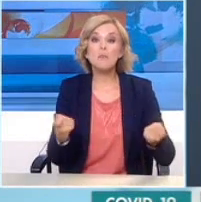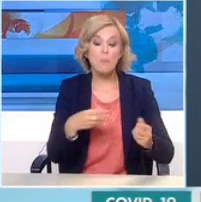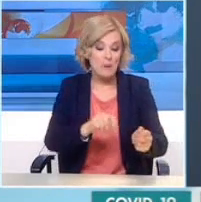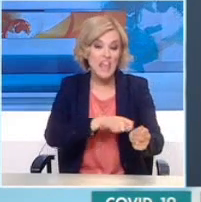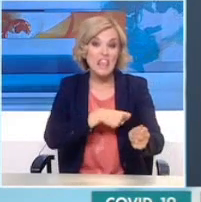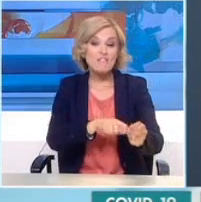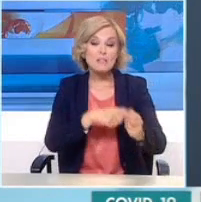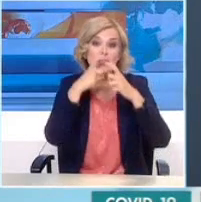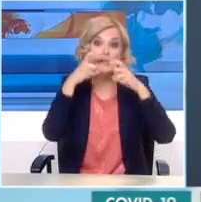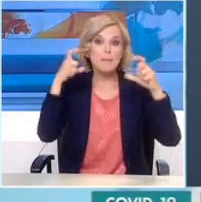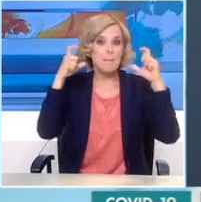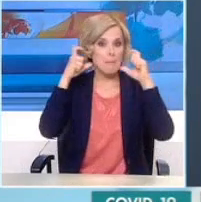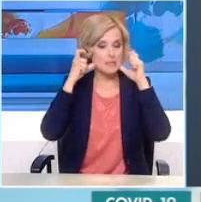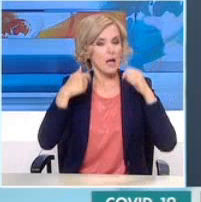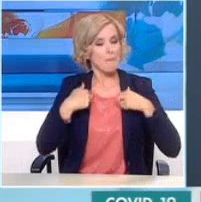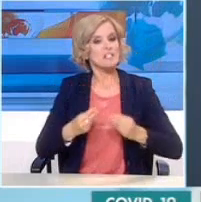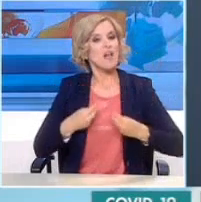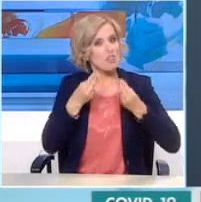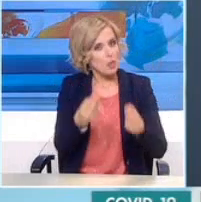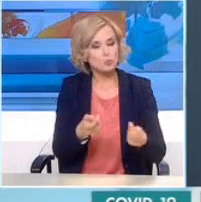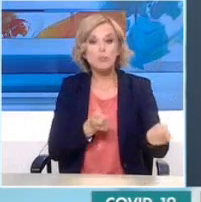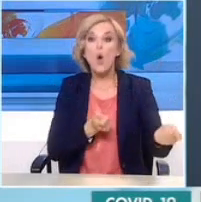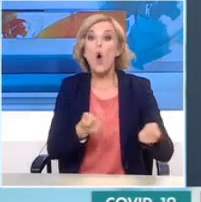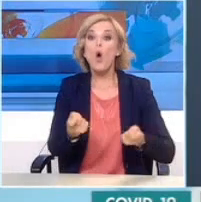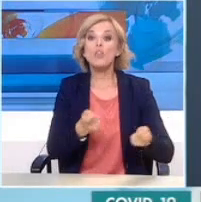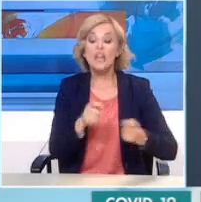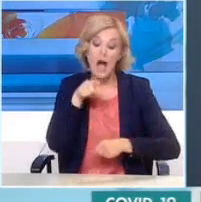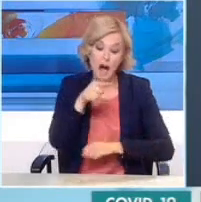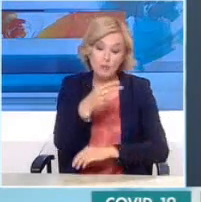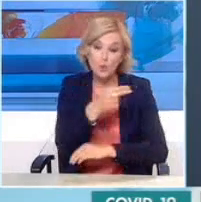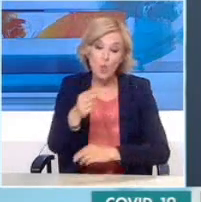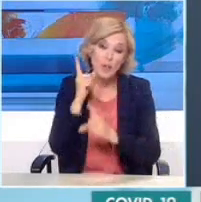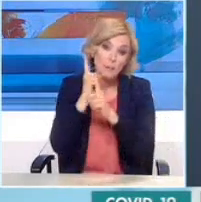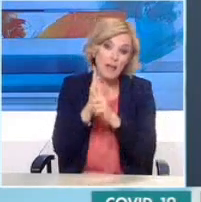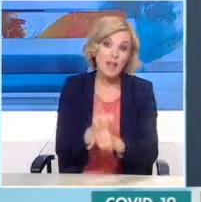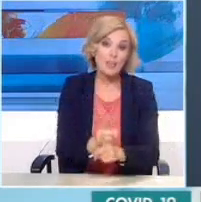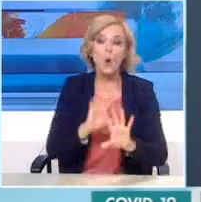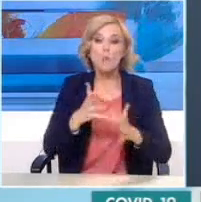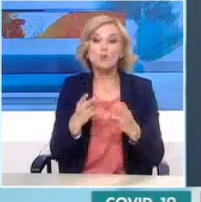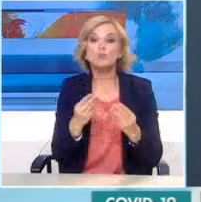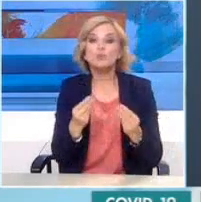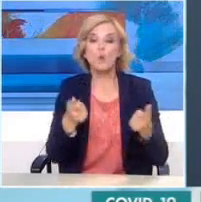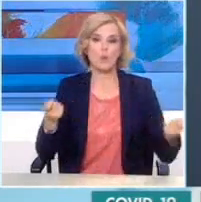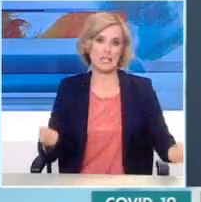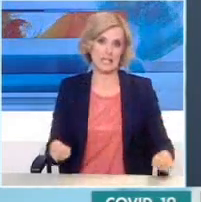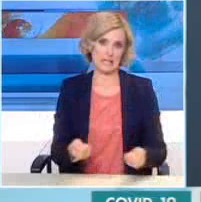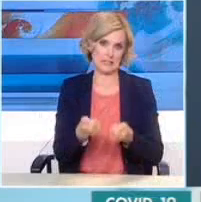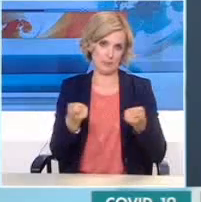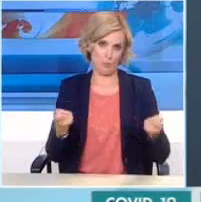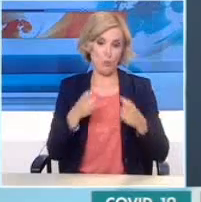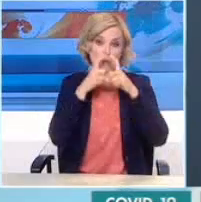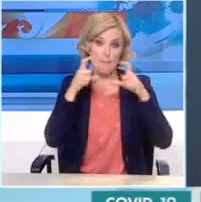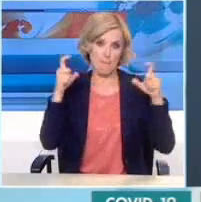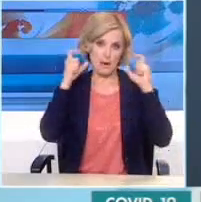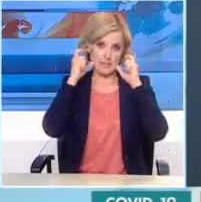Θα ακολουθήσουν περισσότερες οδηγίες σχετικά με αυτό το θέμα και τον τρόπο χρήσης των μασκών. Απλά να